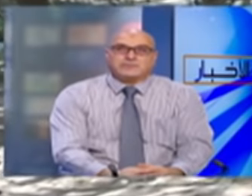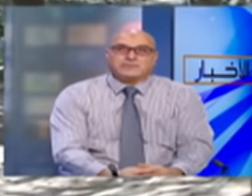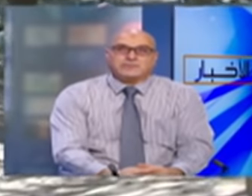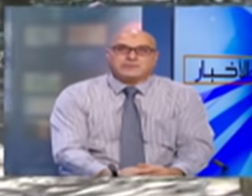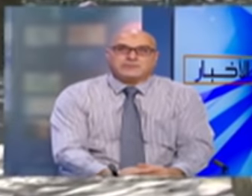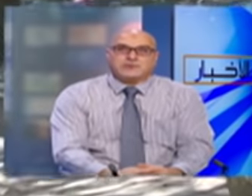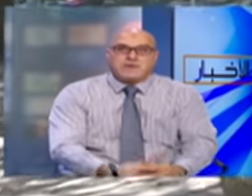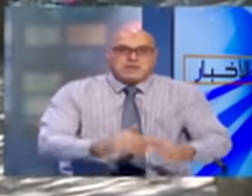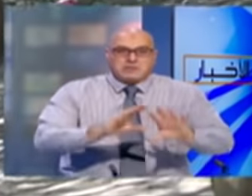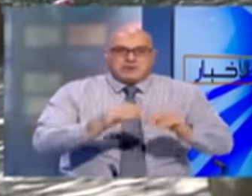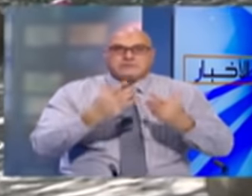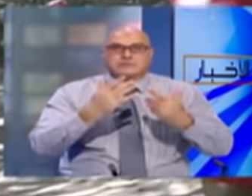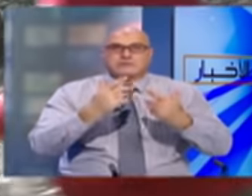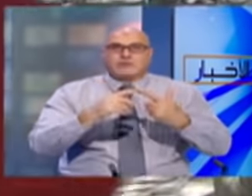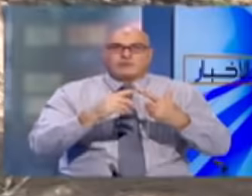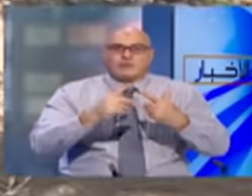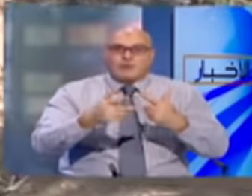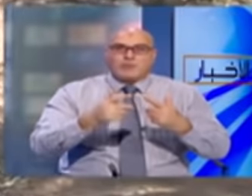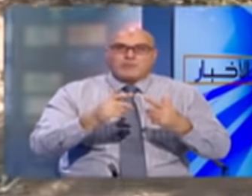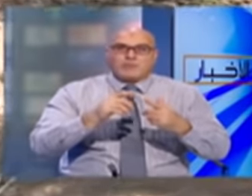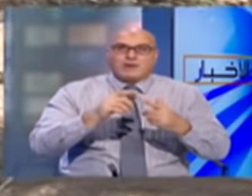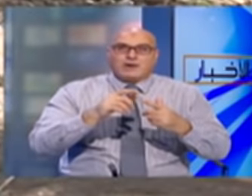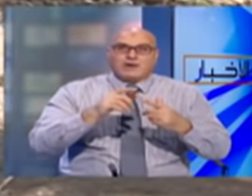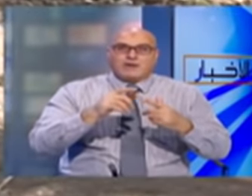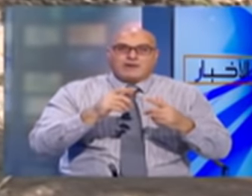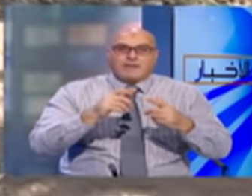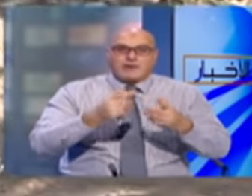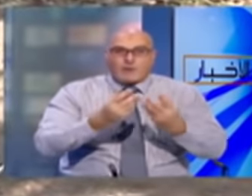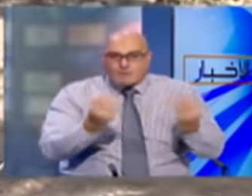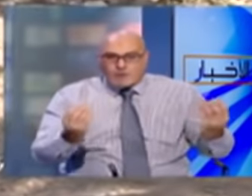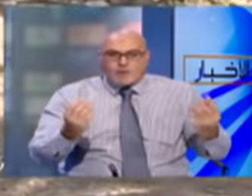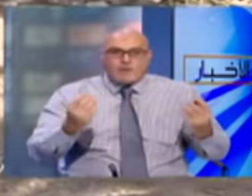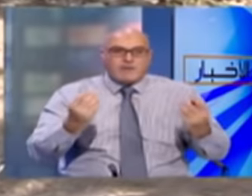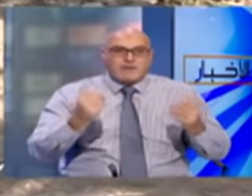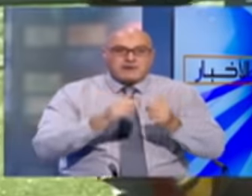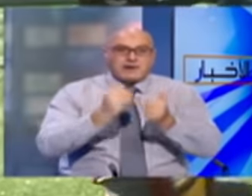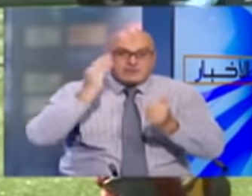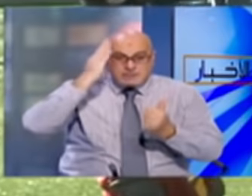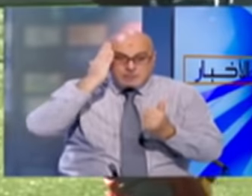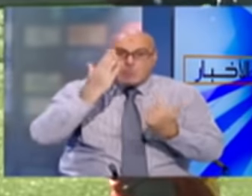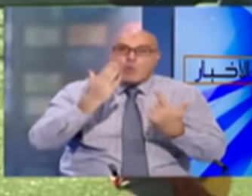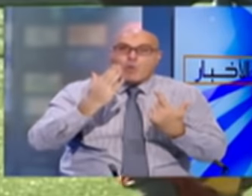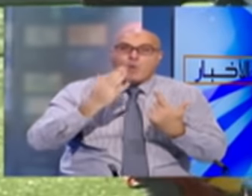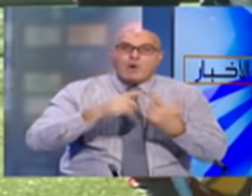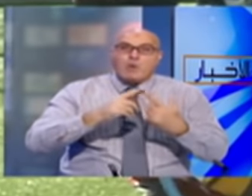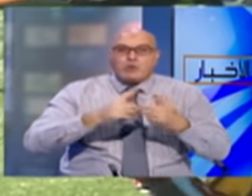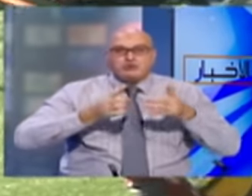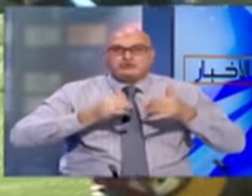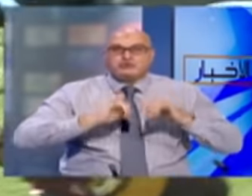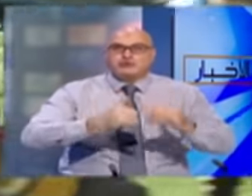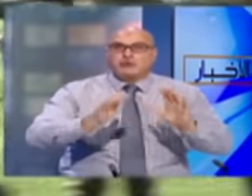ولهذا المكان الساحر لمسه مميزه يصنعها الاطفال، فهي لحظات للعب